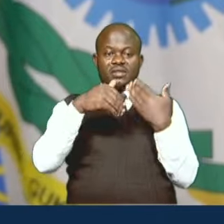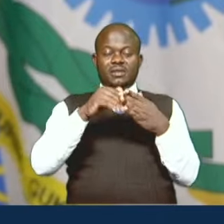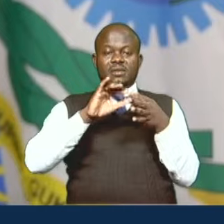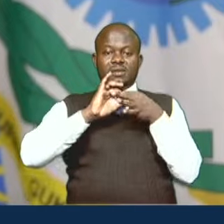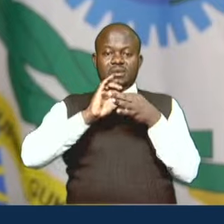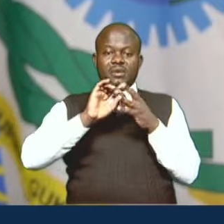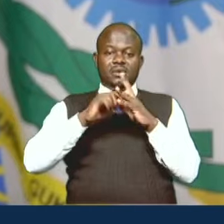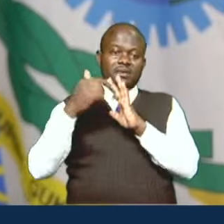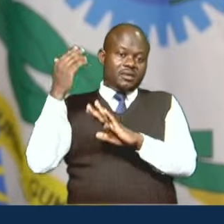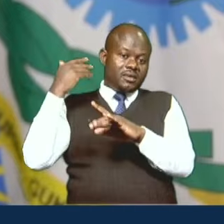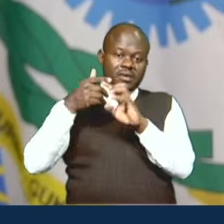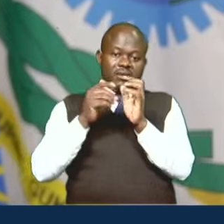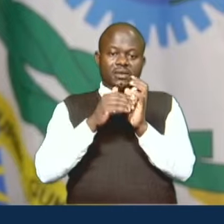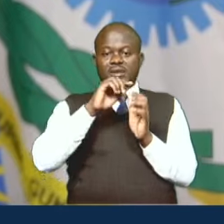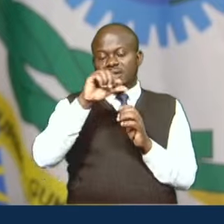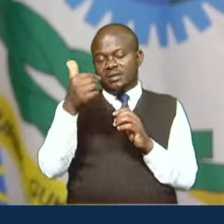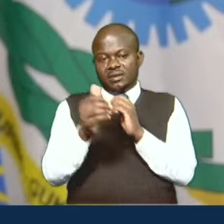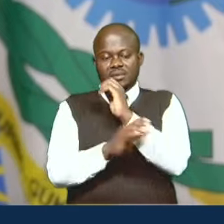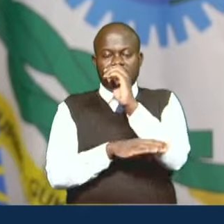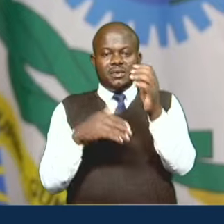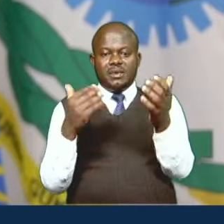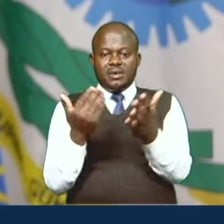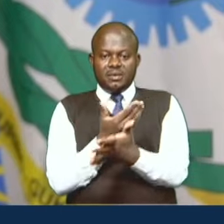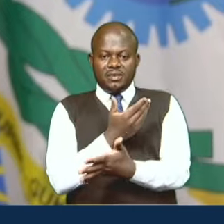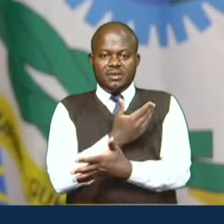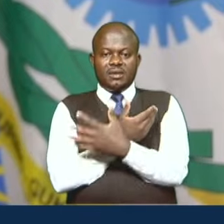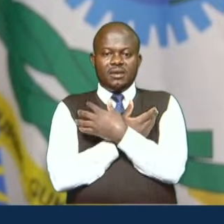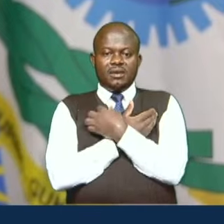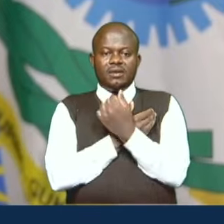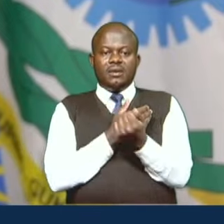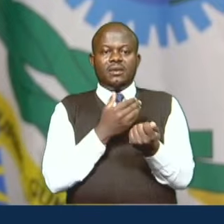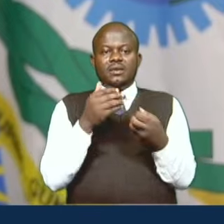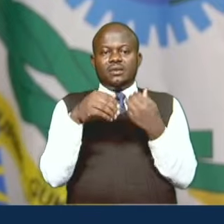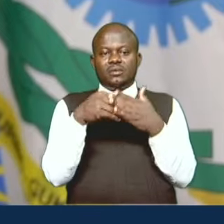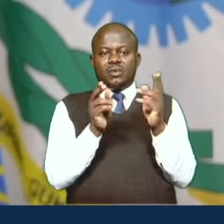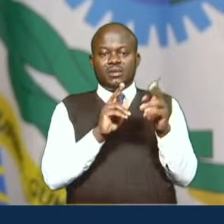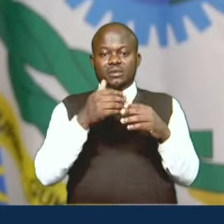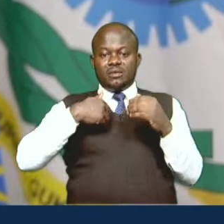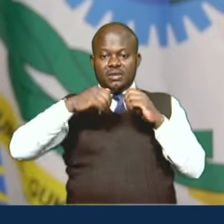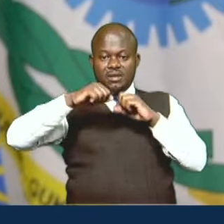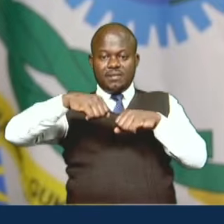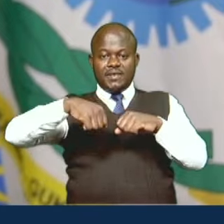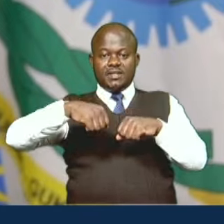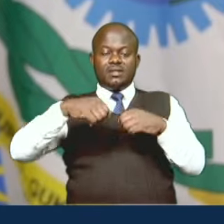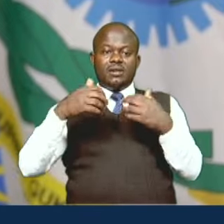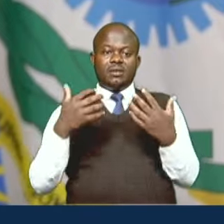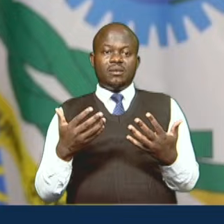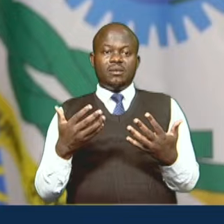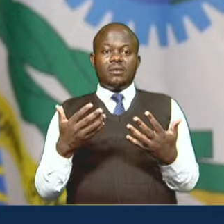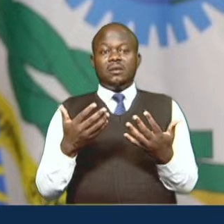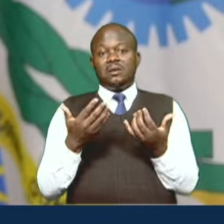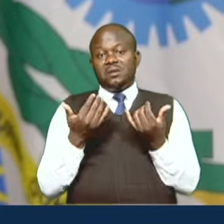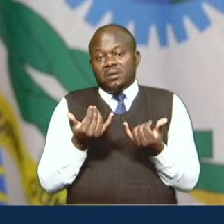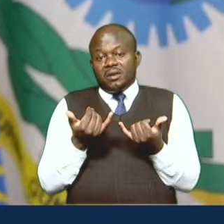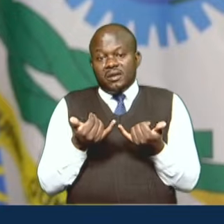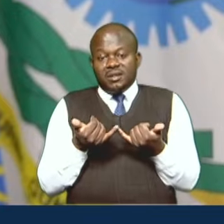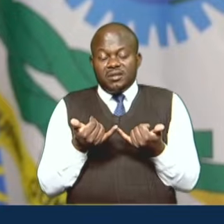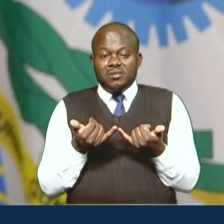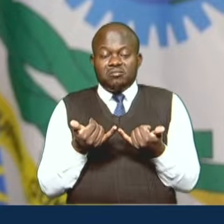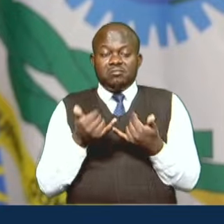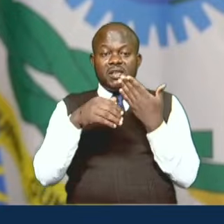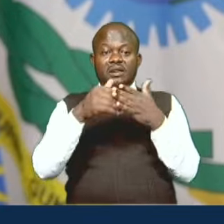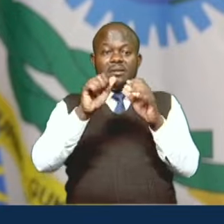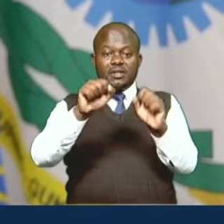kuva kera, ariko hari n'ibindi bihugu bishya, navuga ibihugu bishya tutari dusanzwe dufitanye amasezerano. Rero